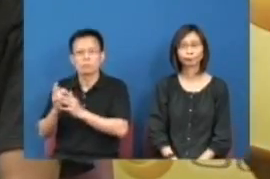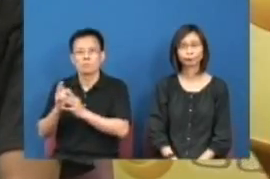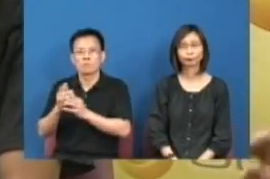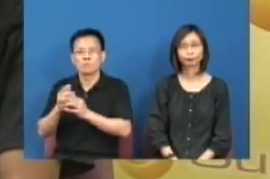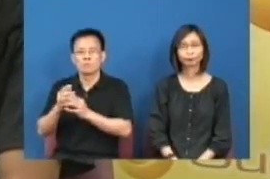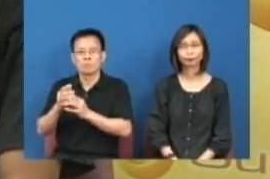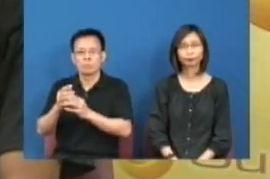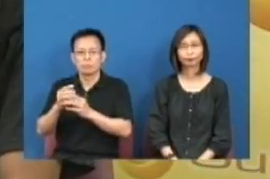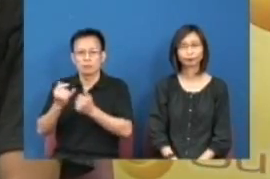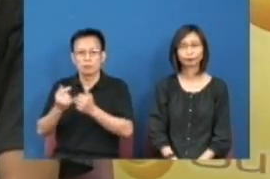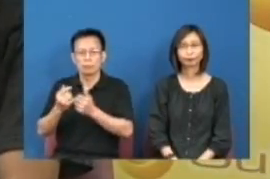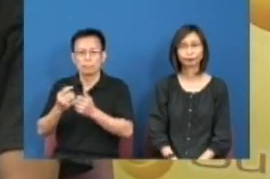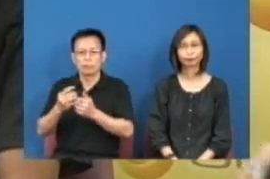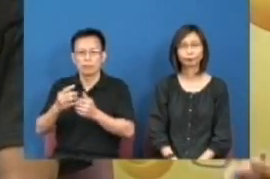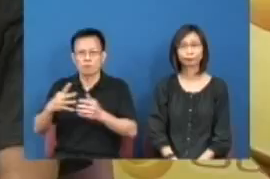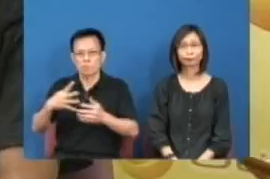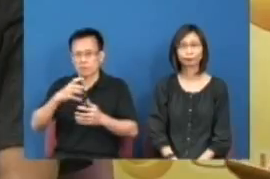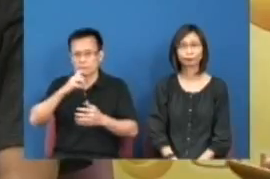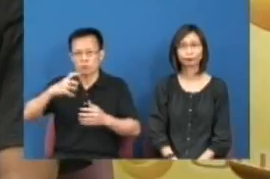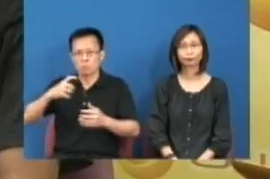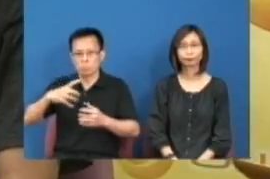權勢、有優厄嘅